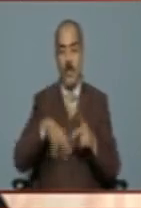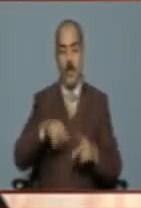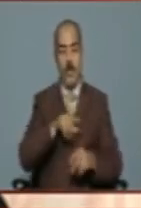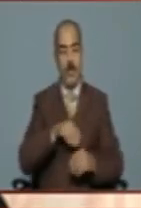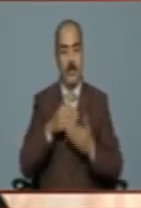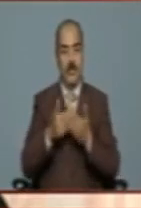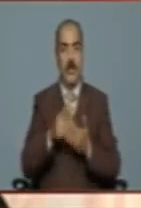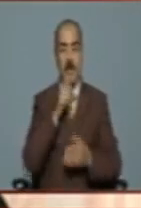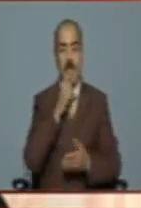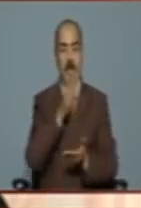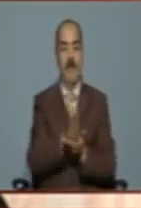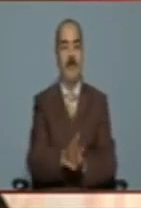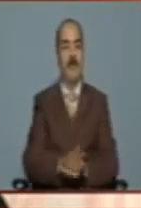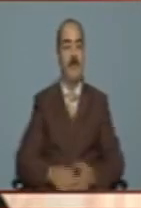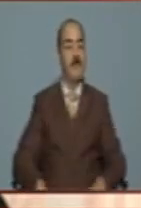الله العظيم.